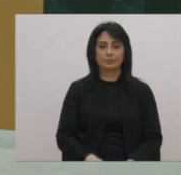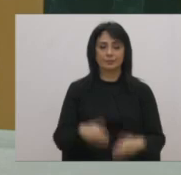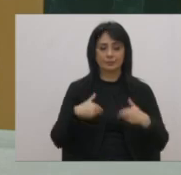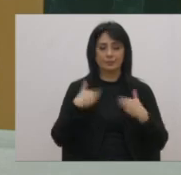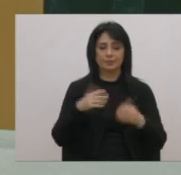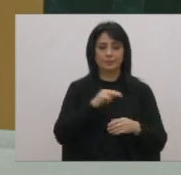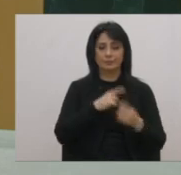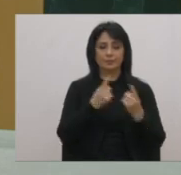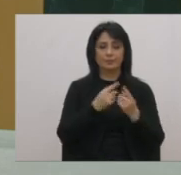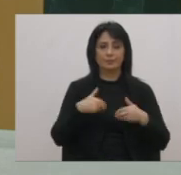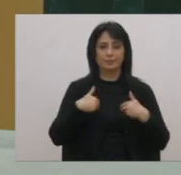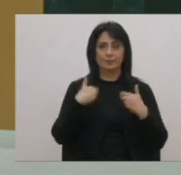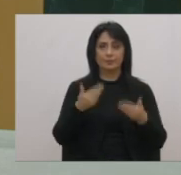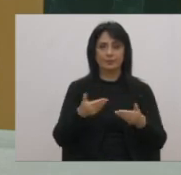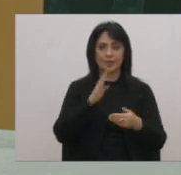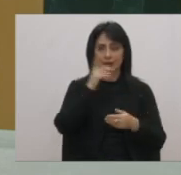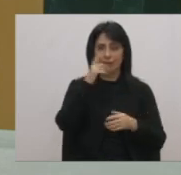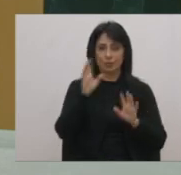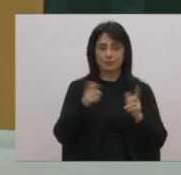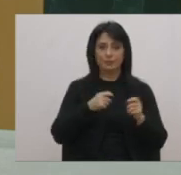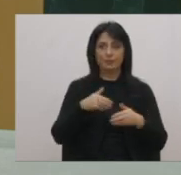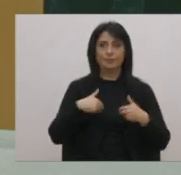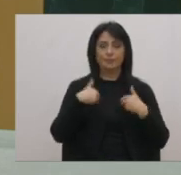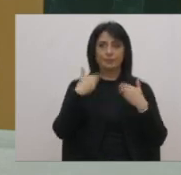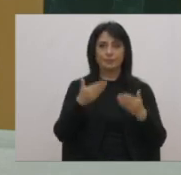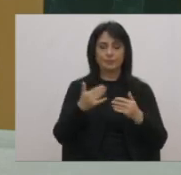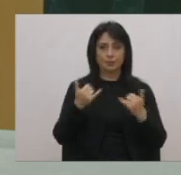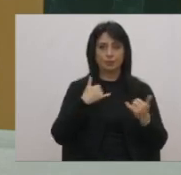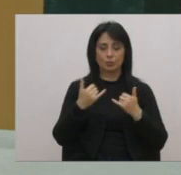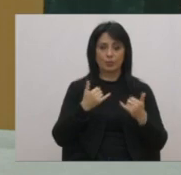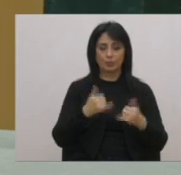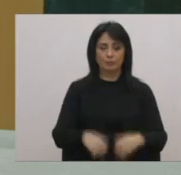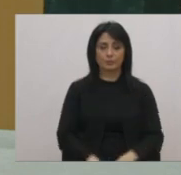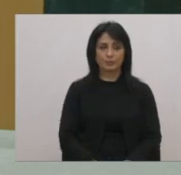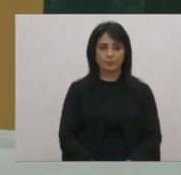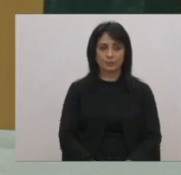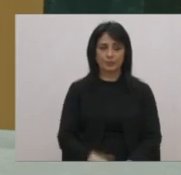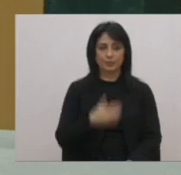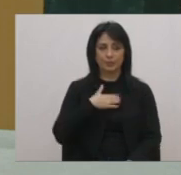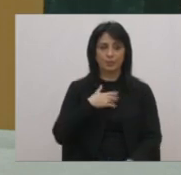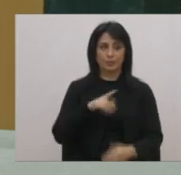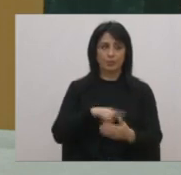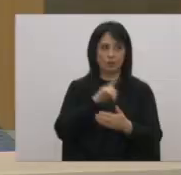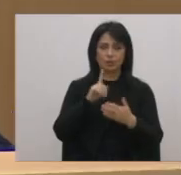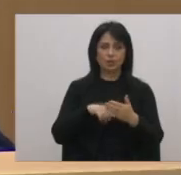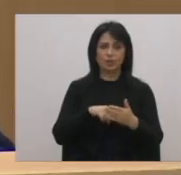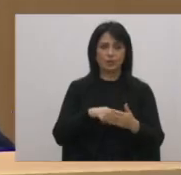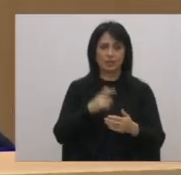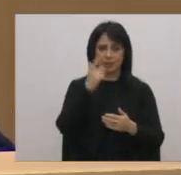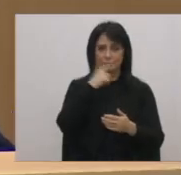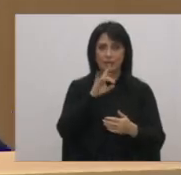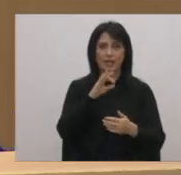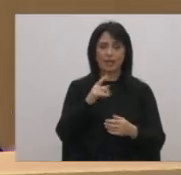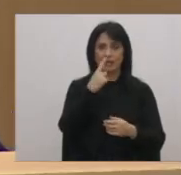მოგესალმებით კოლეგებო, მოგესალმებით ქალბატონ პრეზიდენტო, მოგესალმებით სტუმრებო. ჩემი შეკითხვა ასეთი არის ბატონო ირაკლი, თქვენ